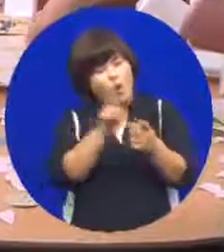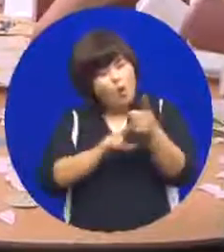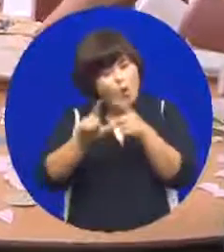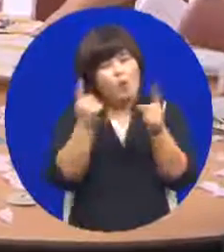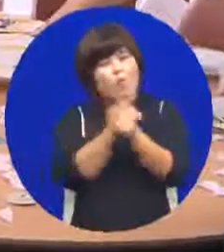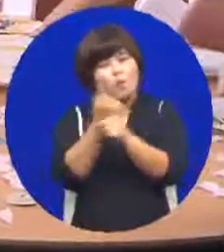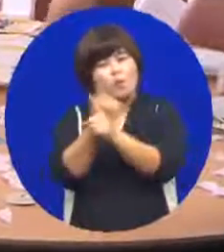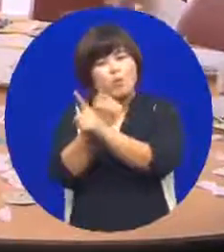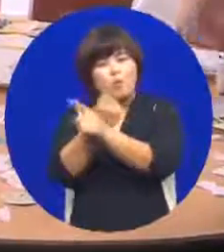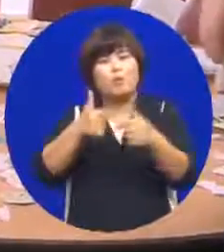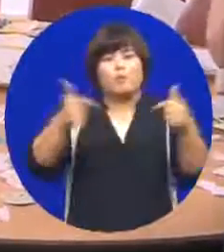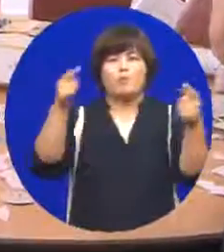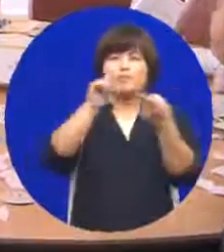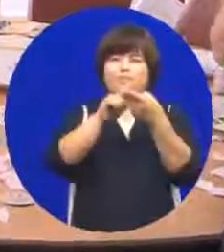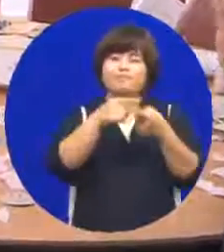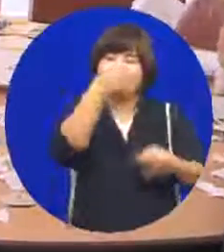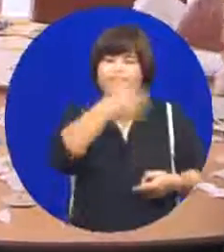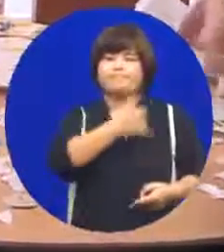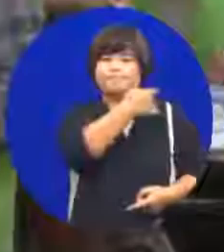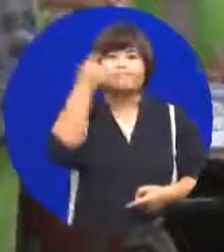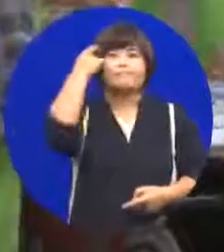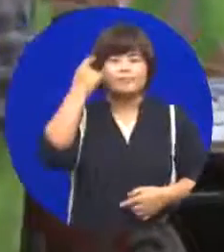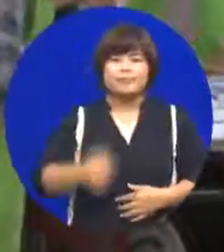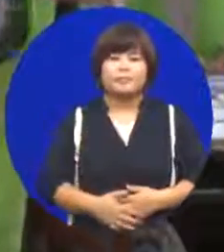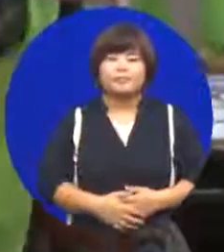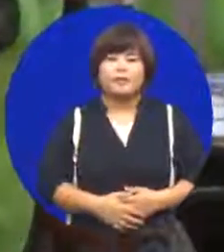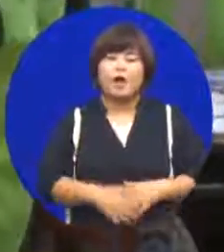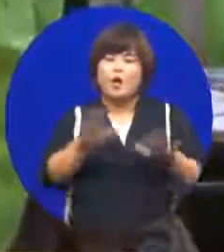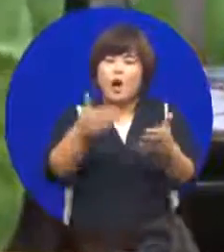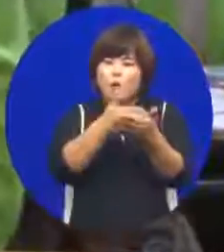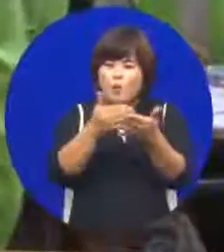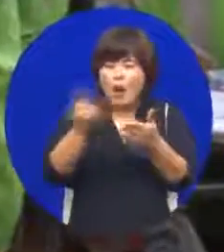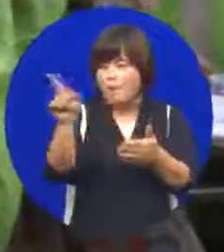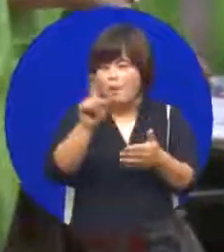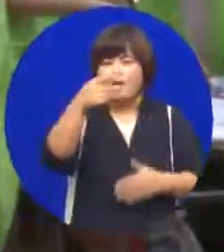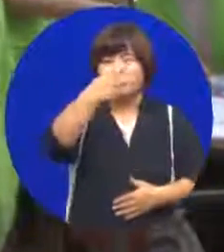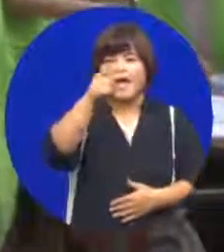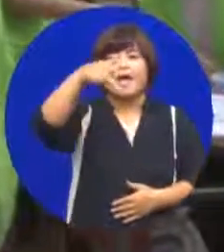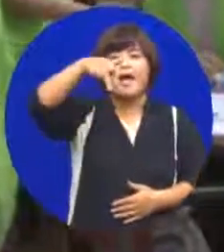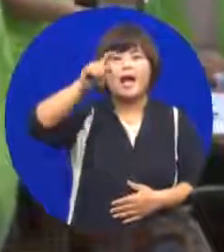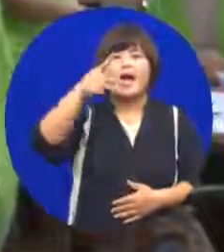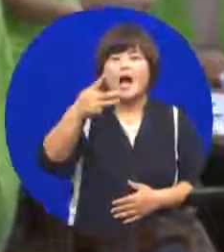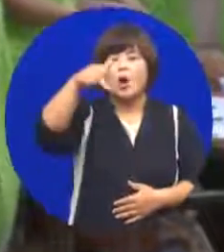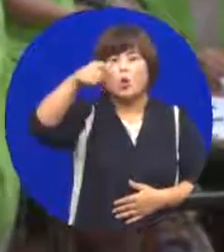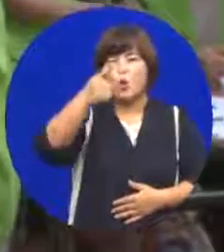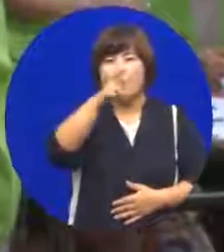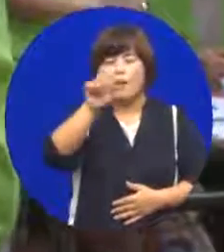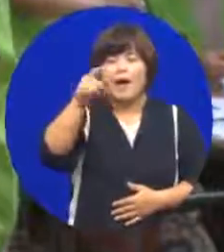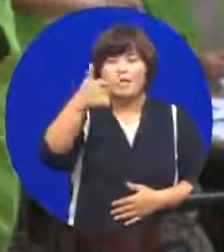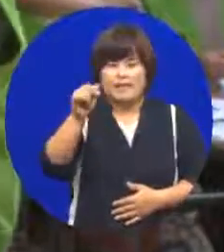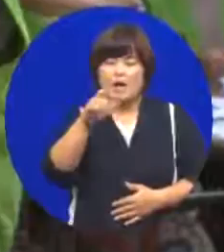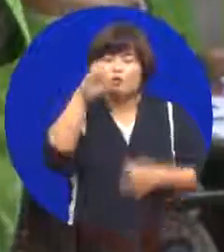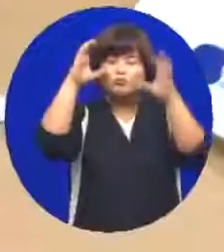점점 좋아지는 걸 보고 상당히 보람을 느낍니다. 오늘 미술활동의 주제는 데칼코마니 기법으로 부엉이